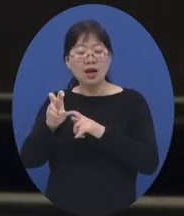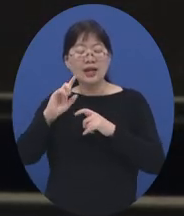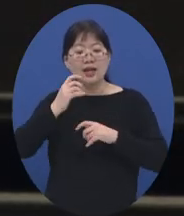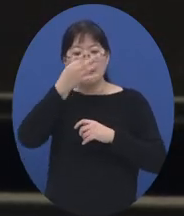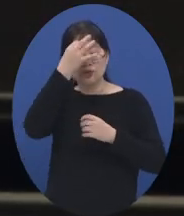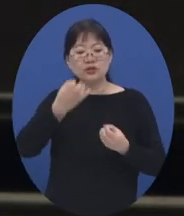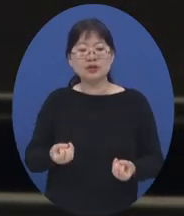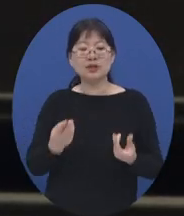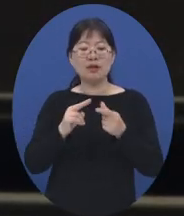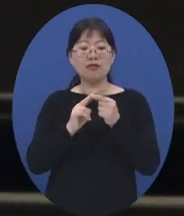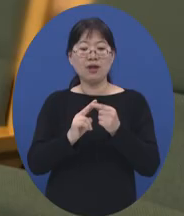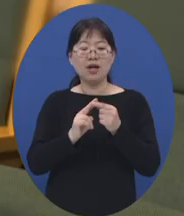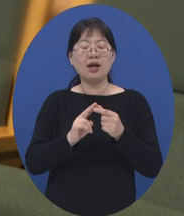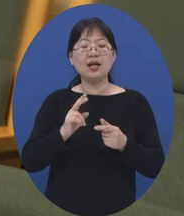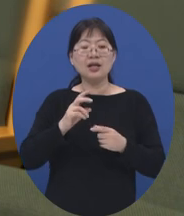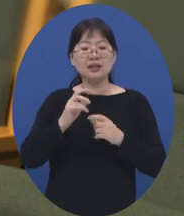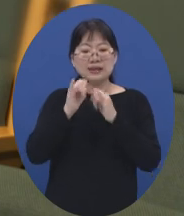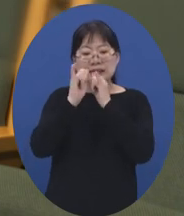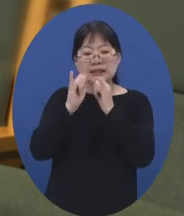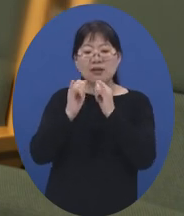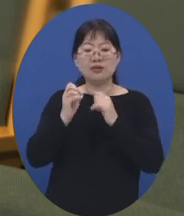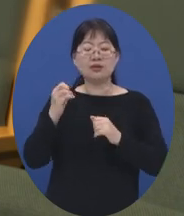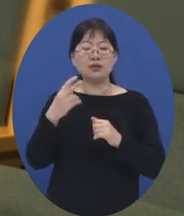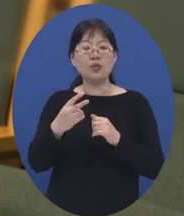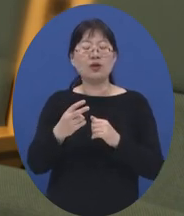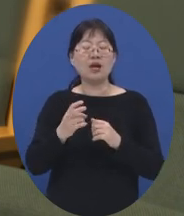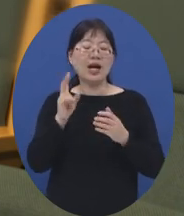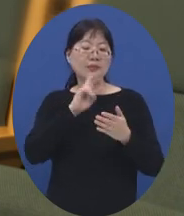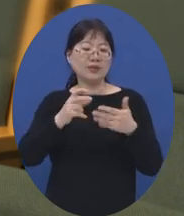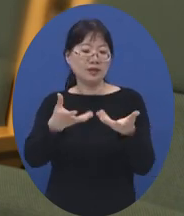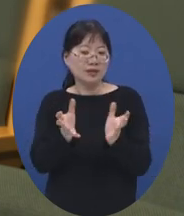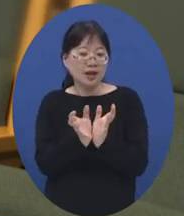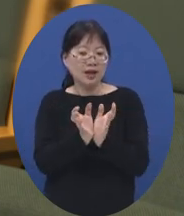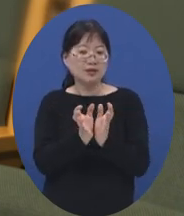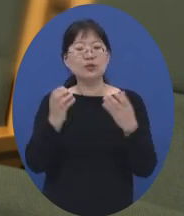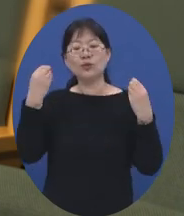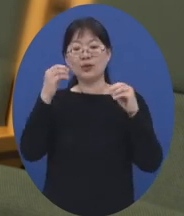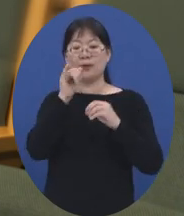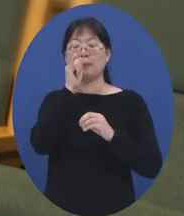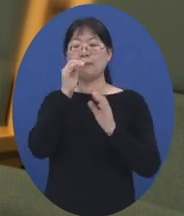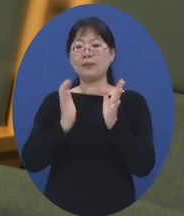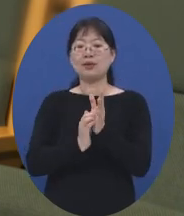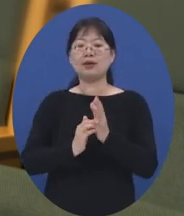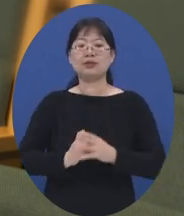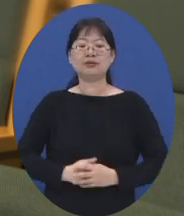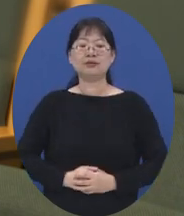정신건강예술제와 음악제 및 예술제 시상식, 원드림 합창단의 공연 등으로 진행됐습니다.